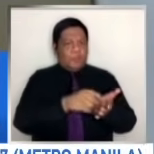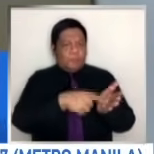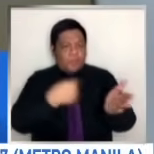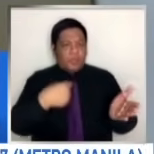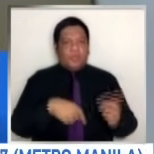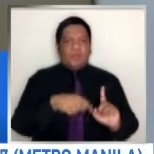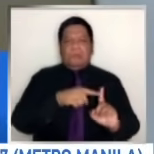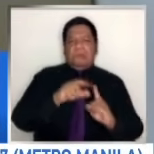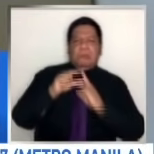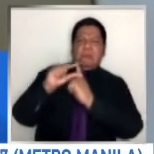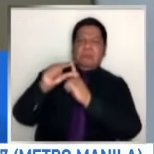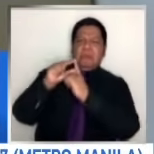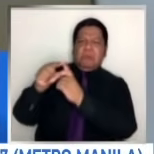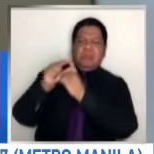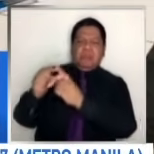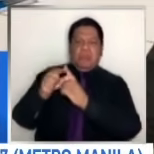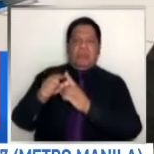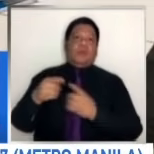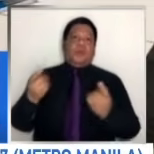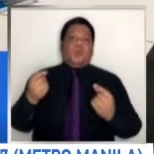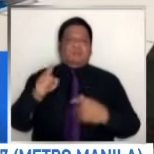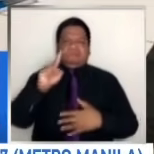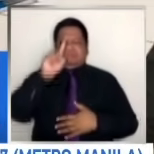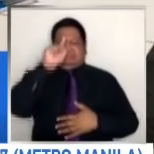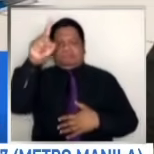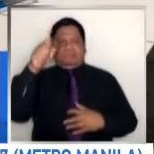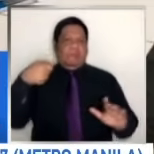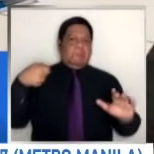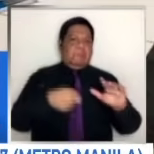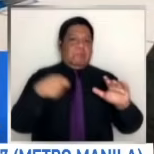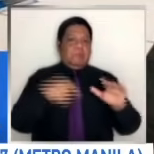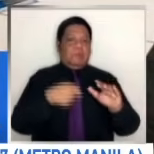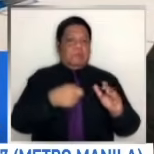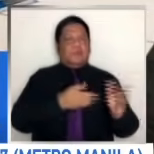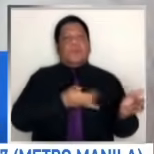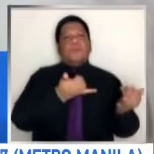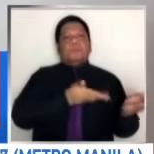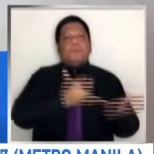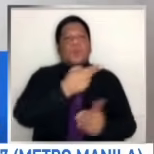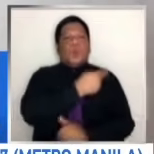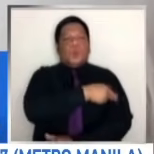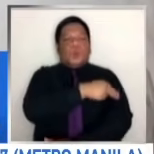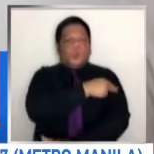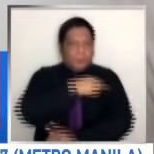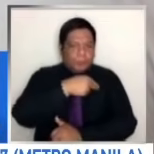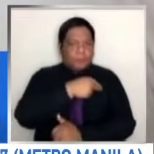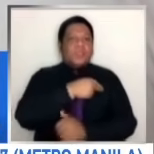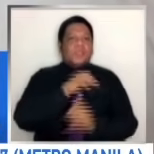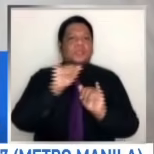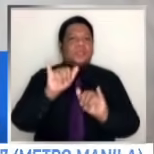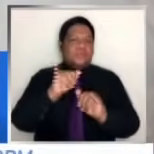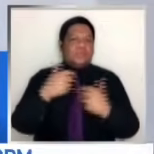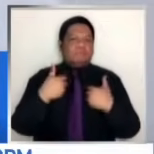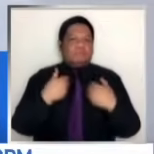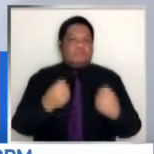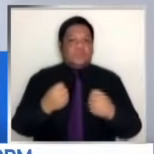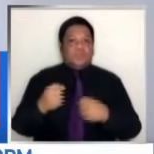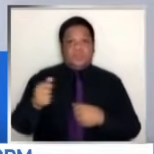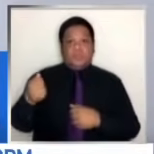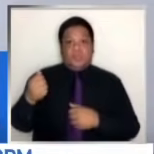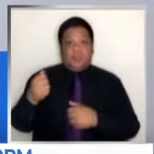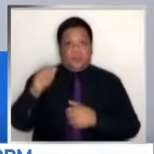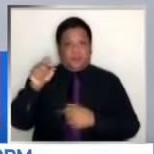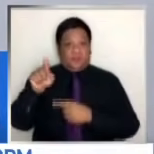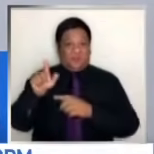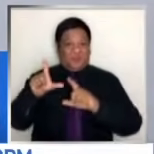Sinaksak ng tiyuhin ng pamangkin. Tinakbo agad sa ospital ang biktima at nagpapagaling na. Sumuko naman sa pulisya ang suspect, dala pa ang kutsilyo. Aminado